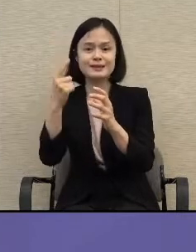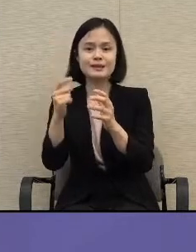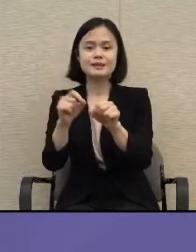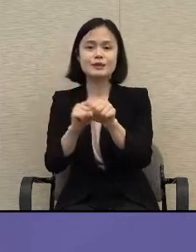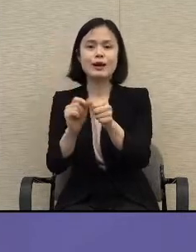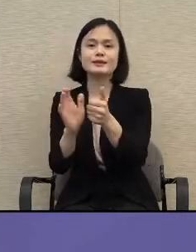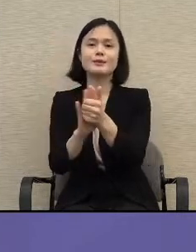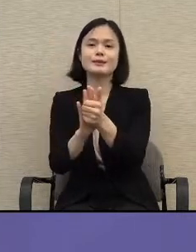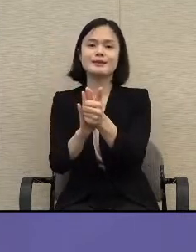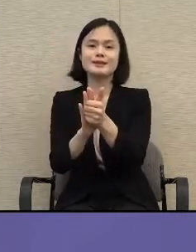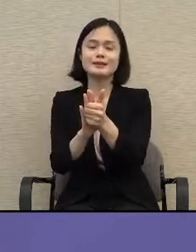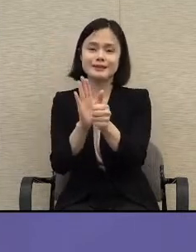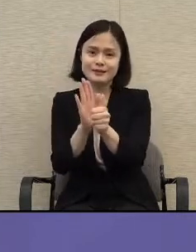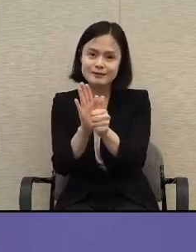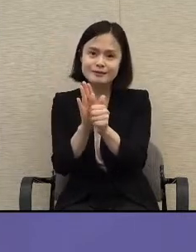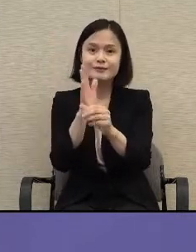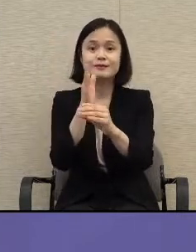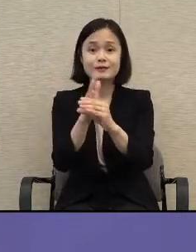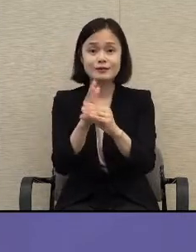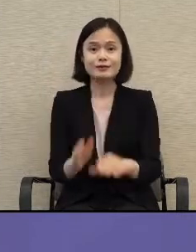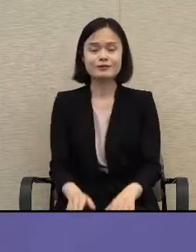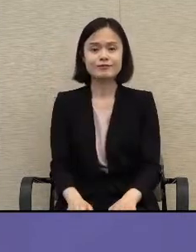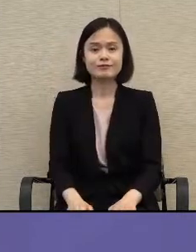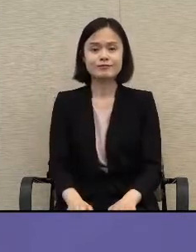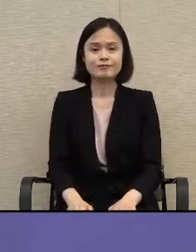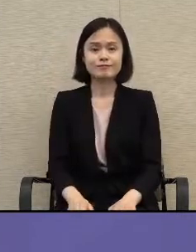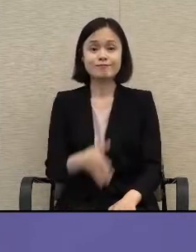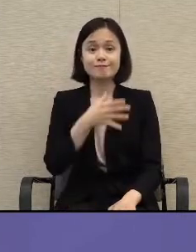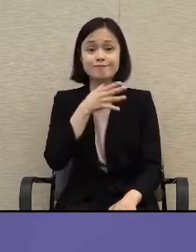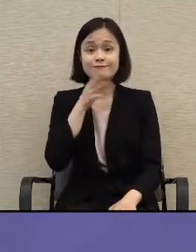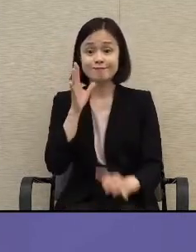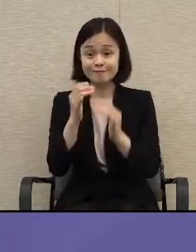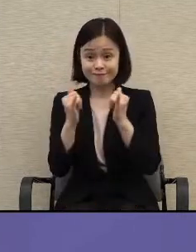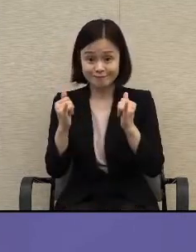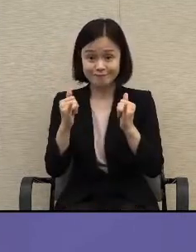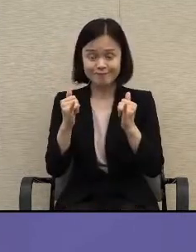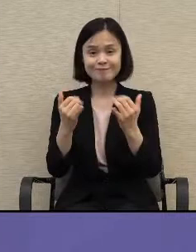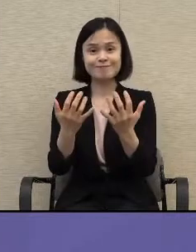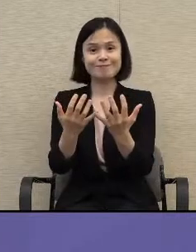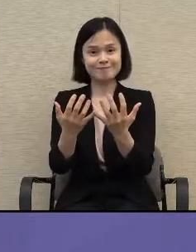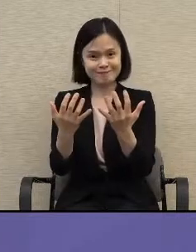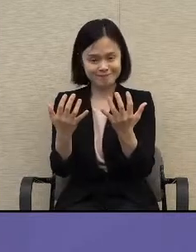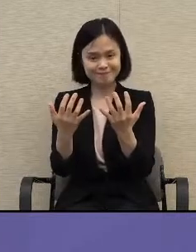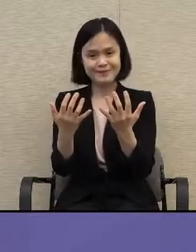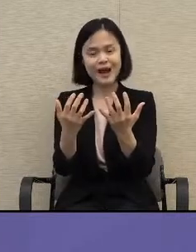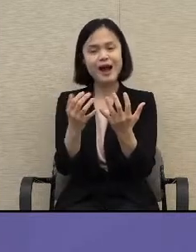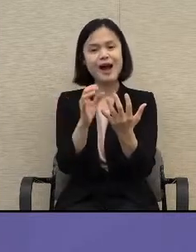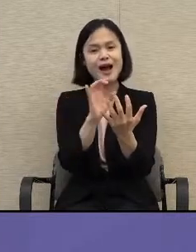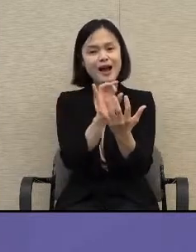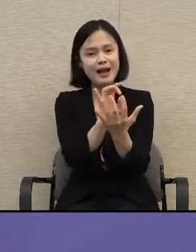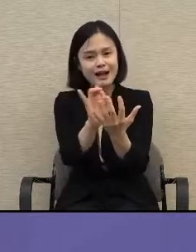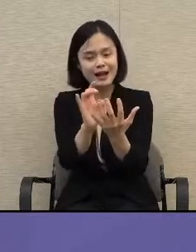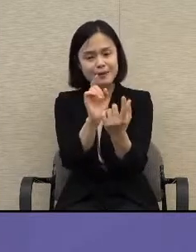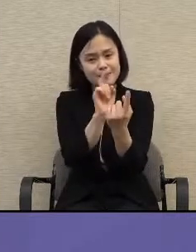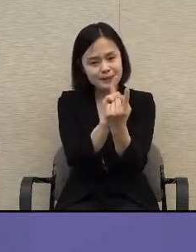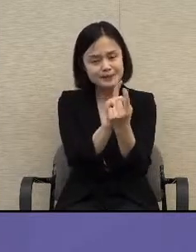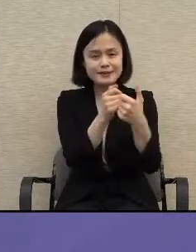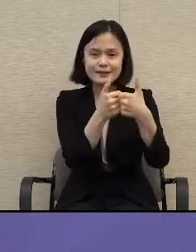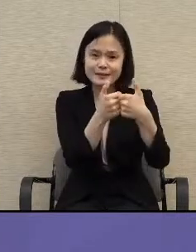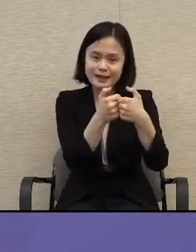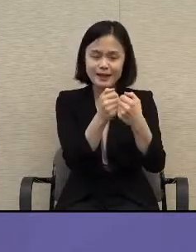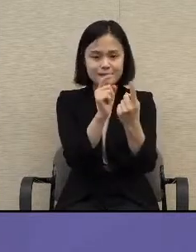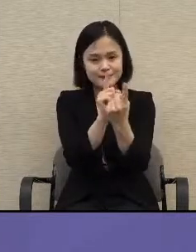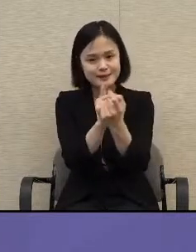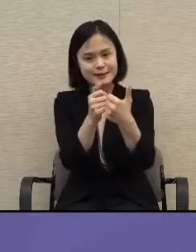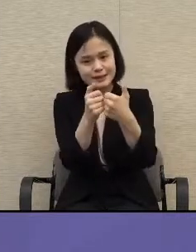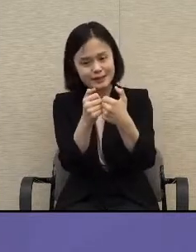그래서 그 안에서 이제 지역에 계신 분들을 대상으로 이제 뭐 개별 상담도 하시고 집단 활동 프로그램도